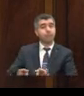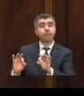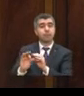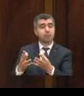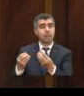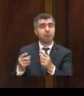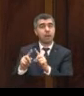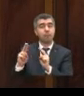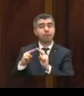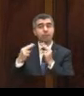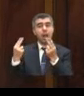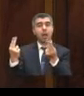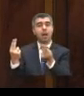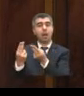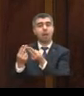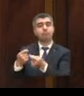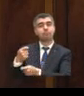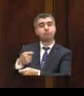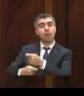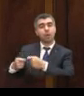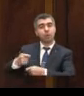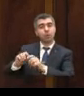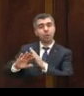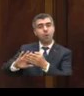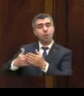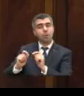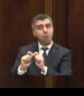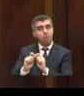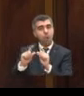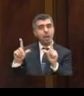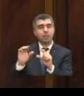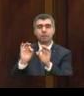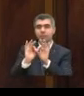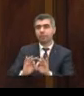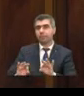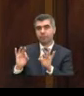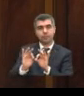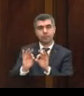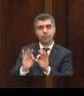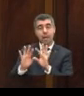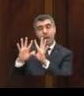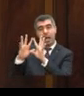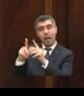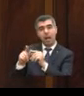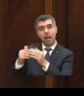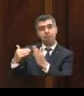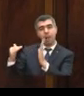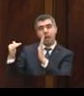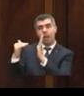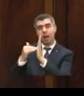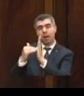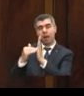العالمي ومعه الاقتصاد الوطني غير واضحة. فحسب الأرقام الأخيرة الصادرة عن